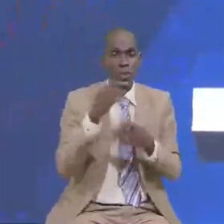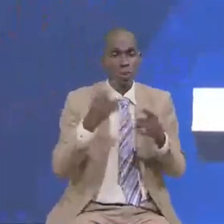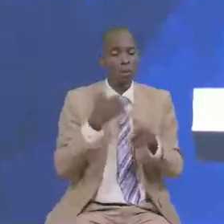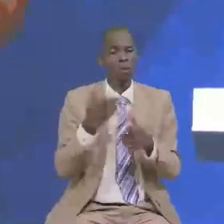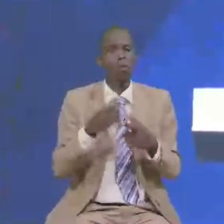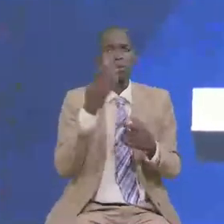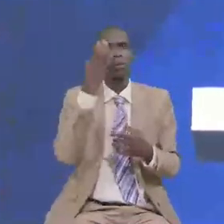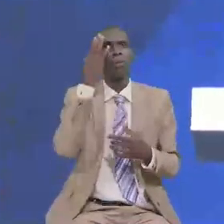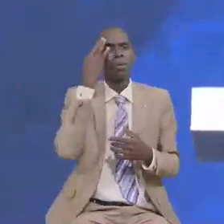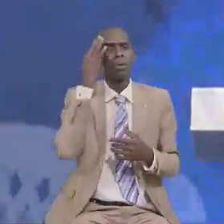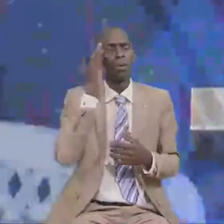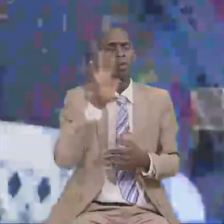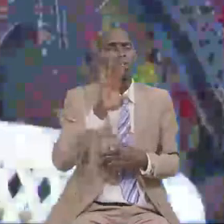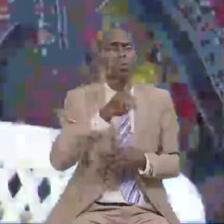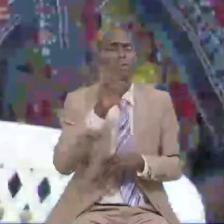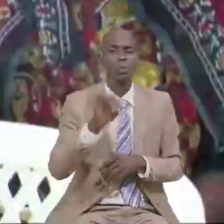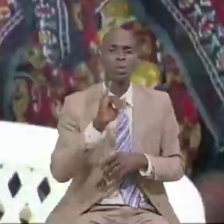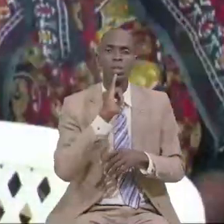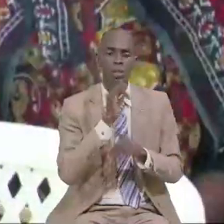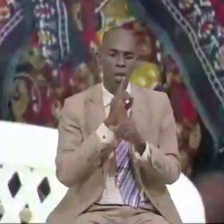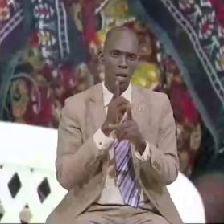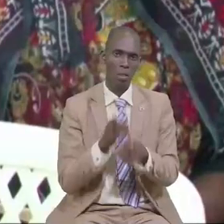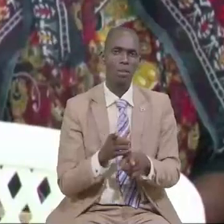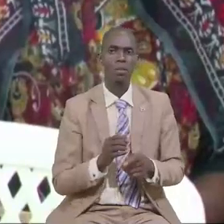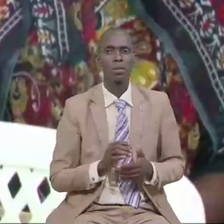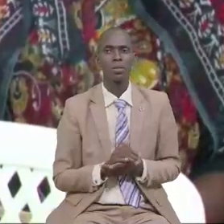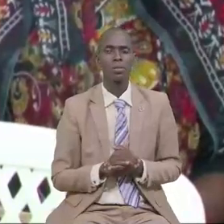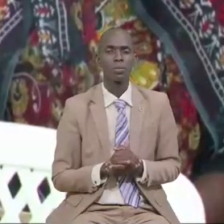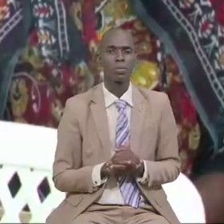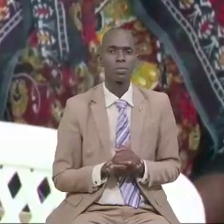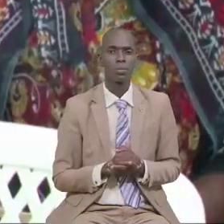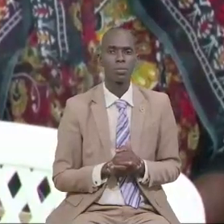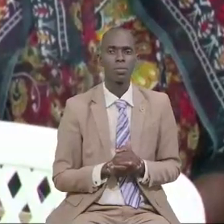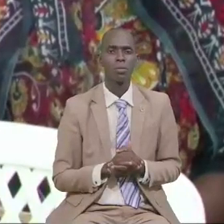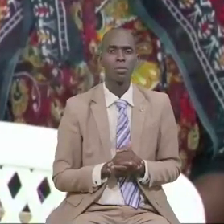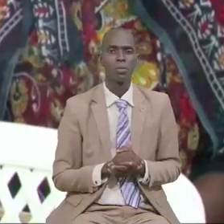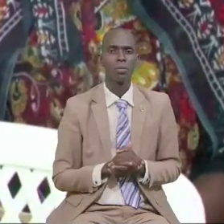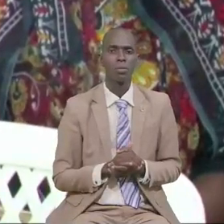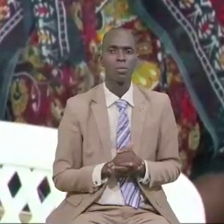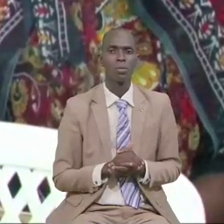salut. Donc tu sais que la question est répondue.